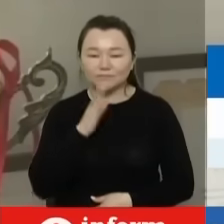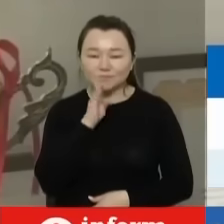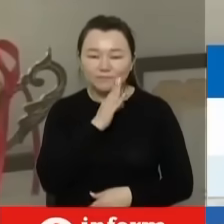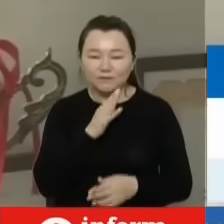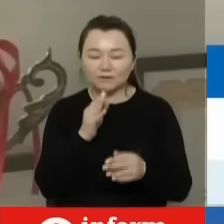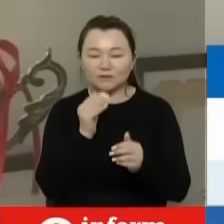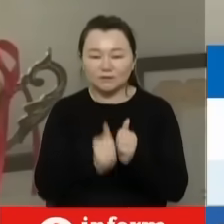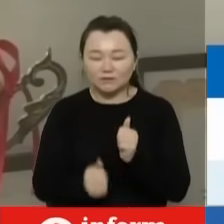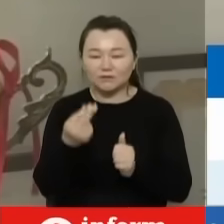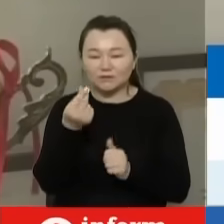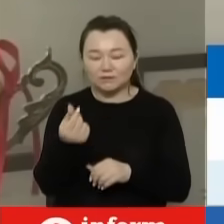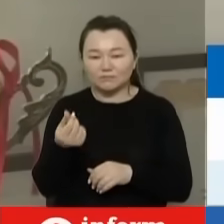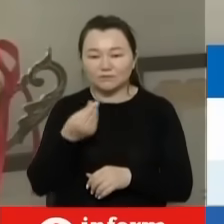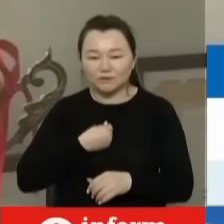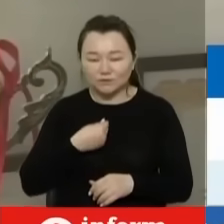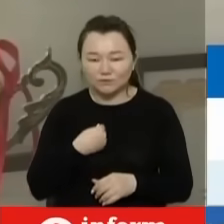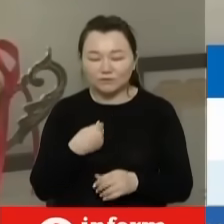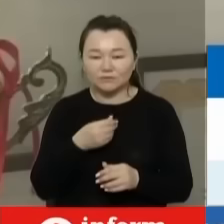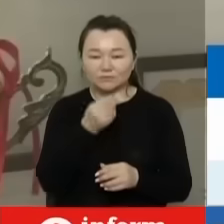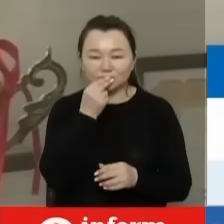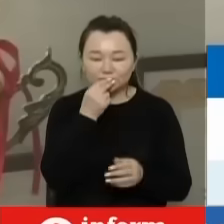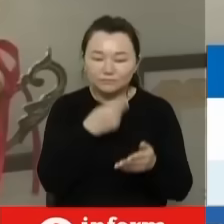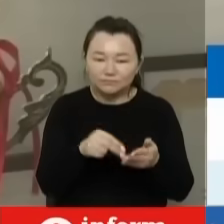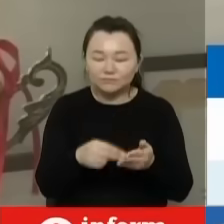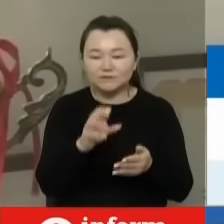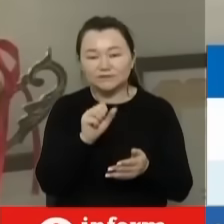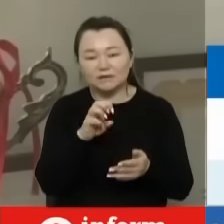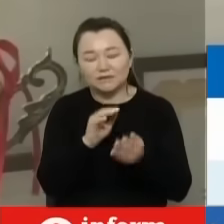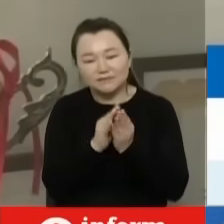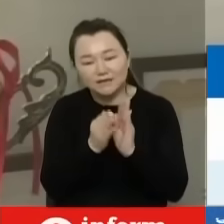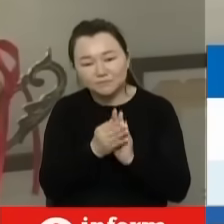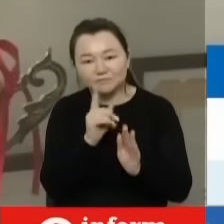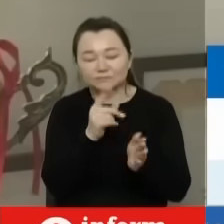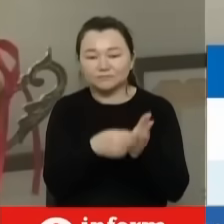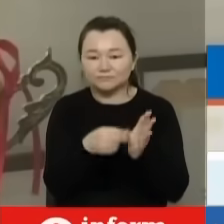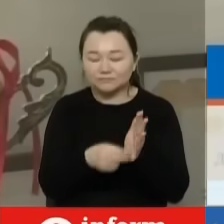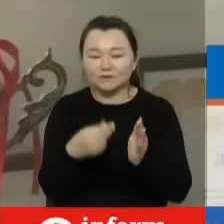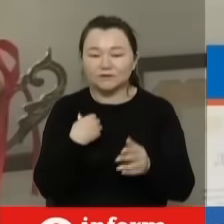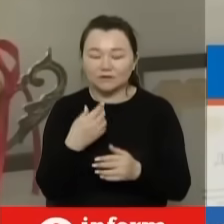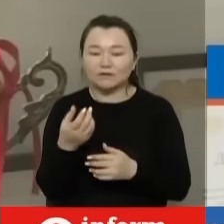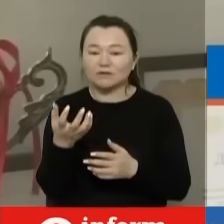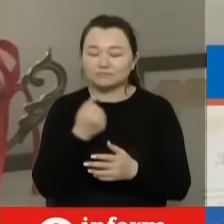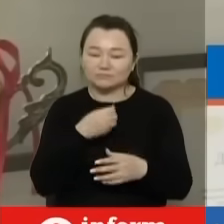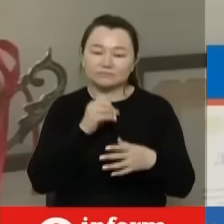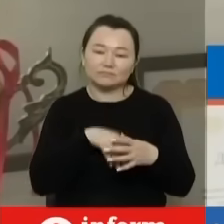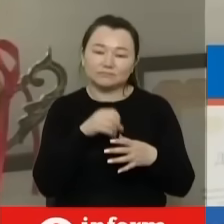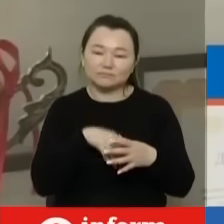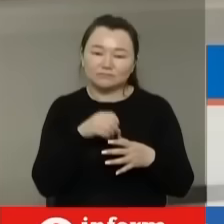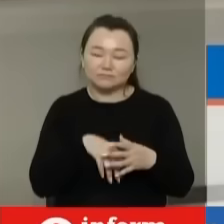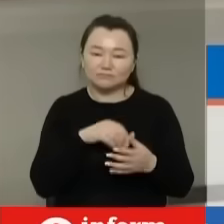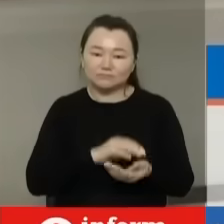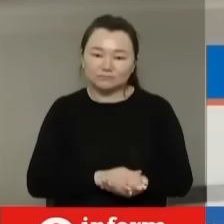сабаққа тиын берет, тамақ алып жүре, самса алып жүре деп. Сосын мен оларды кабинетіме салып жинай